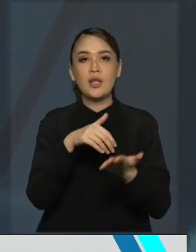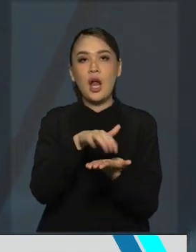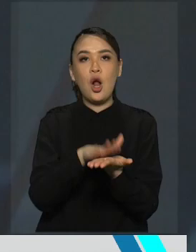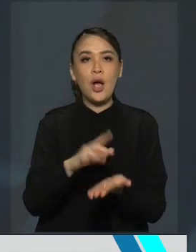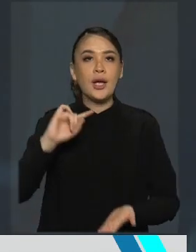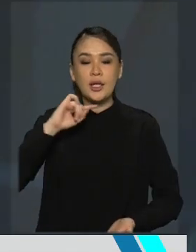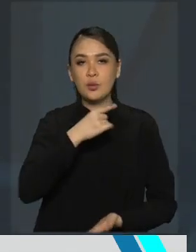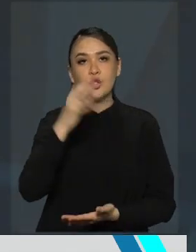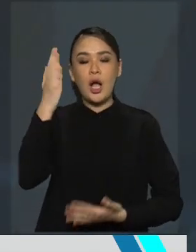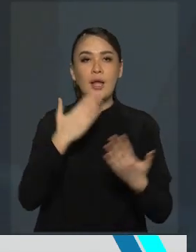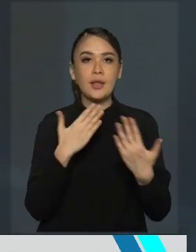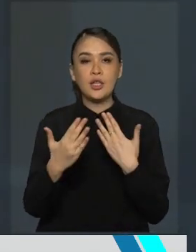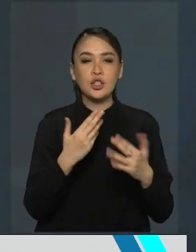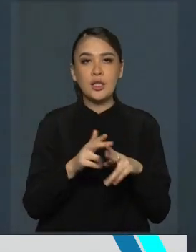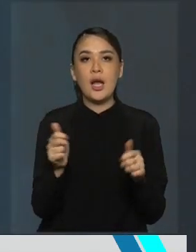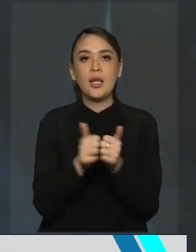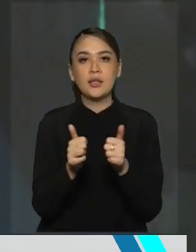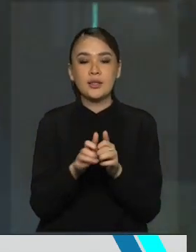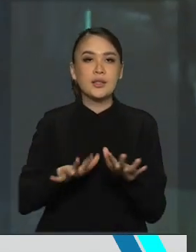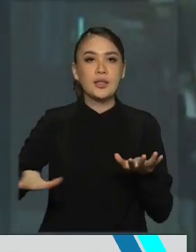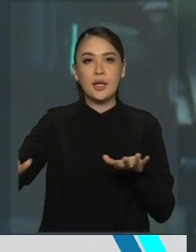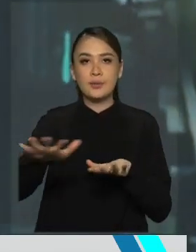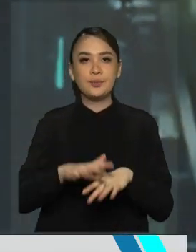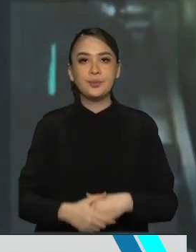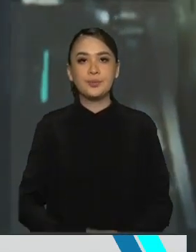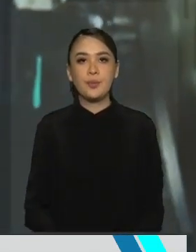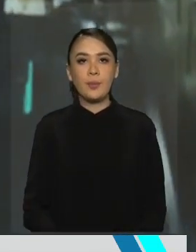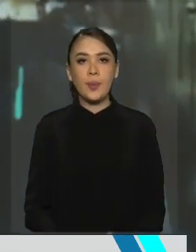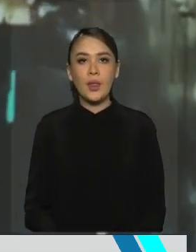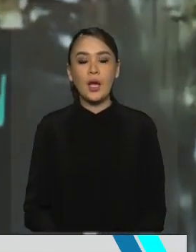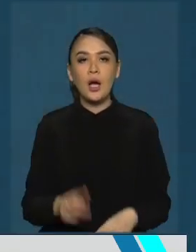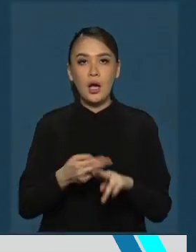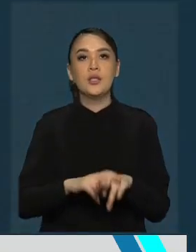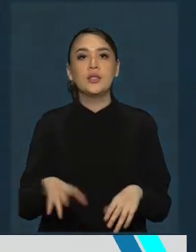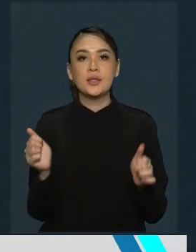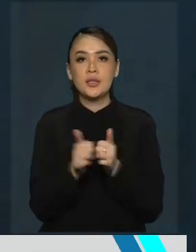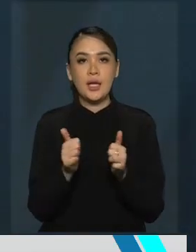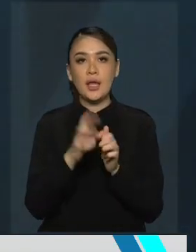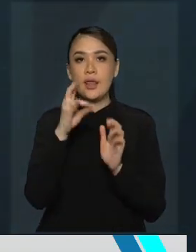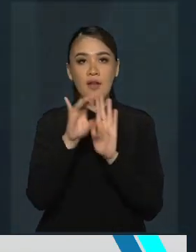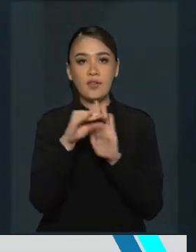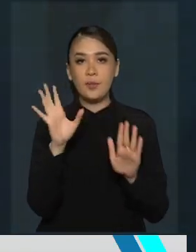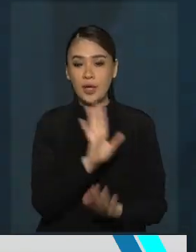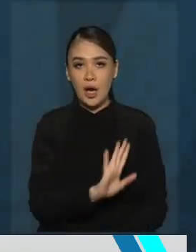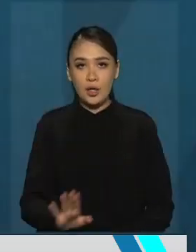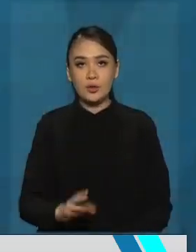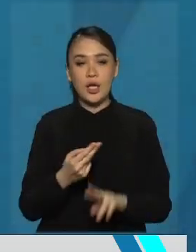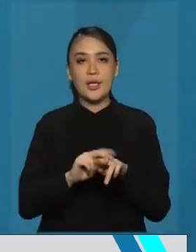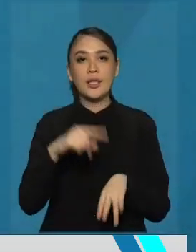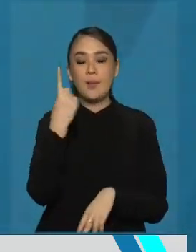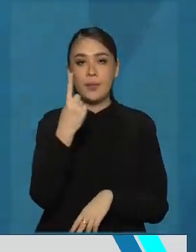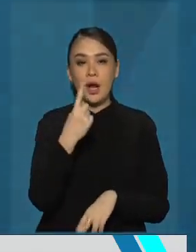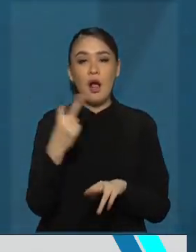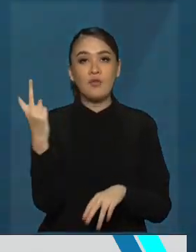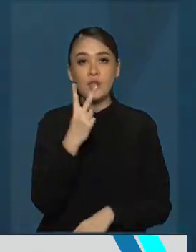торгово-экономических отношений с рядом других стран. Ну, как говорят, соседи не выбирают. Это первое.